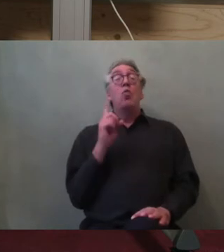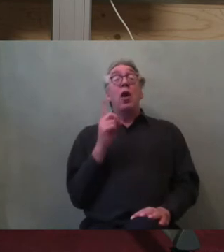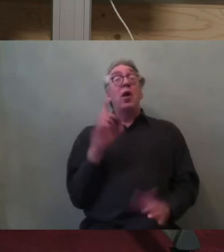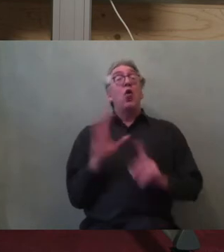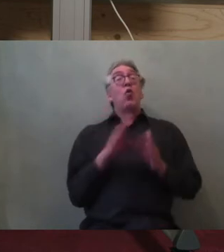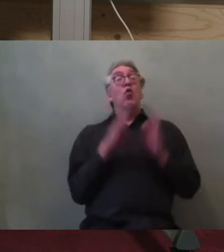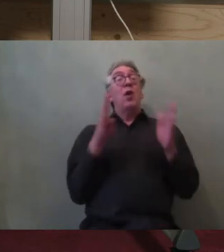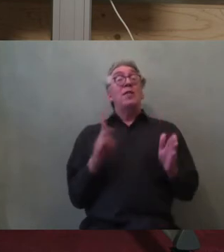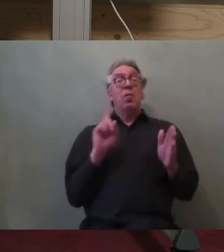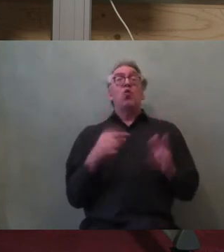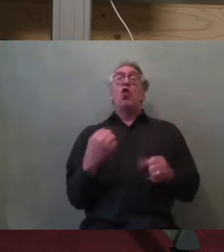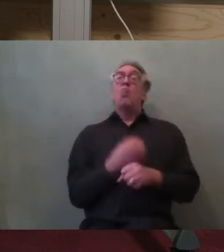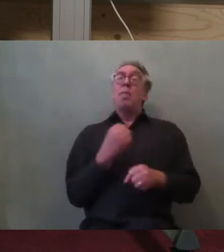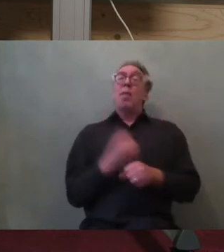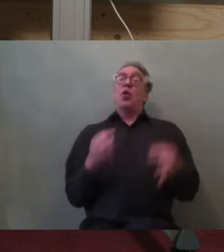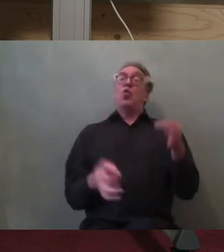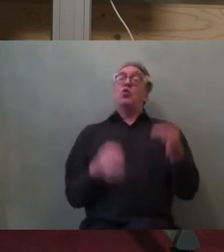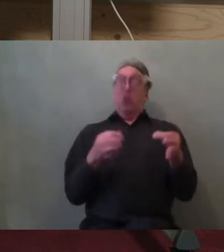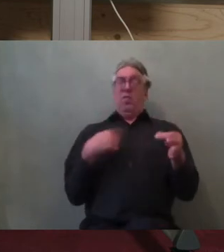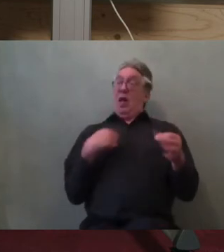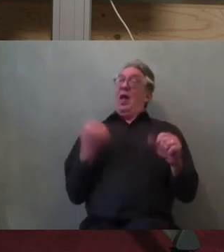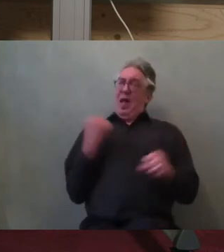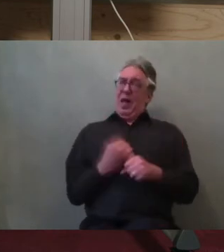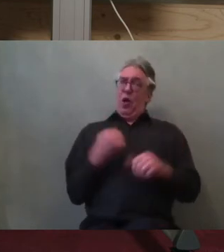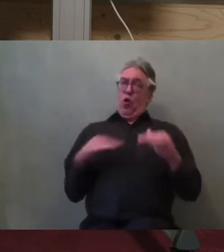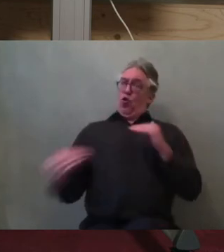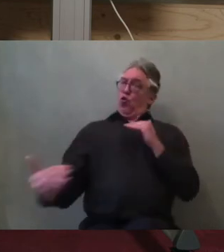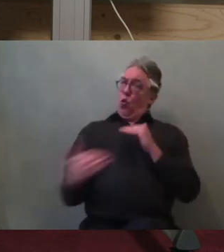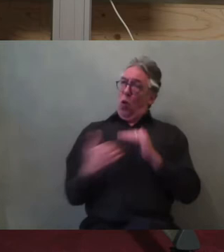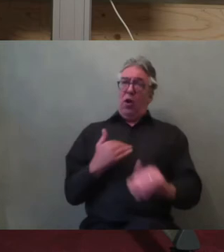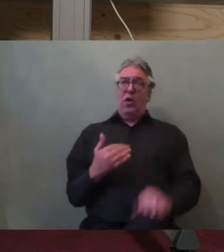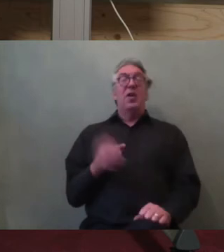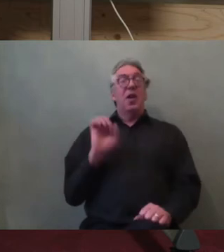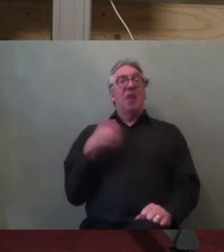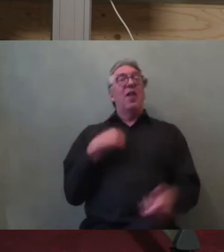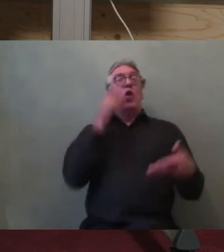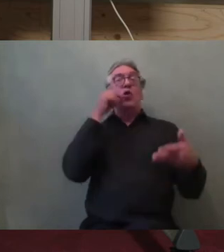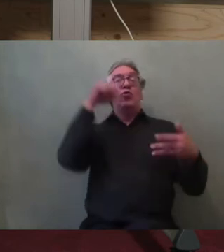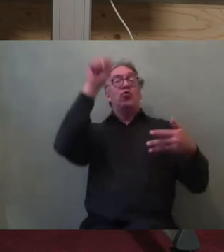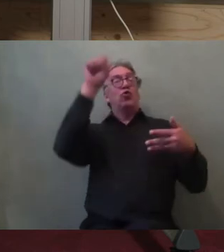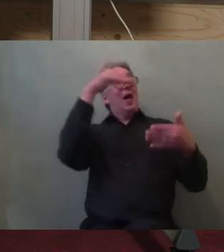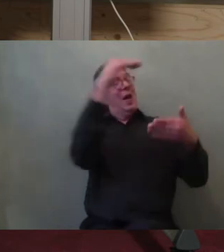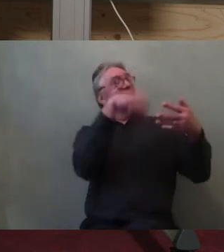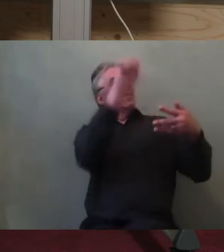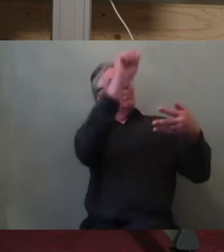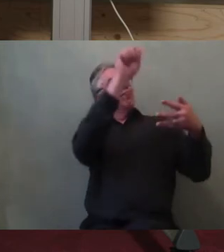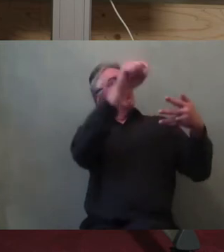te toetsen of dat je toegankelijk bent. Want je kan zeg maar wel een checklist afvinken waar een aantal dingen op staan van